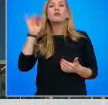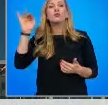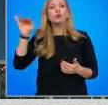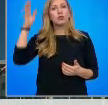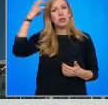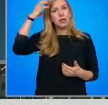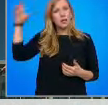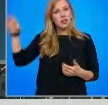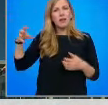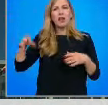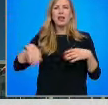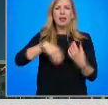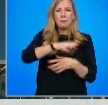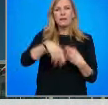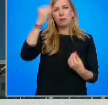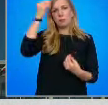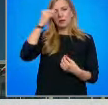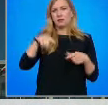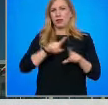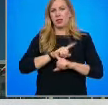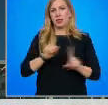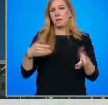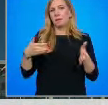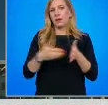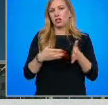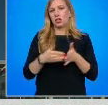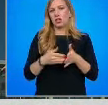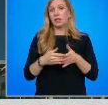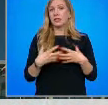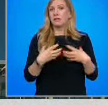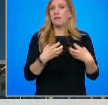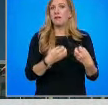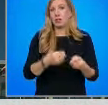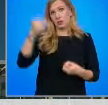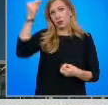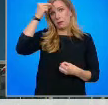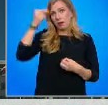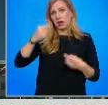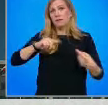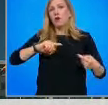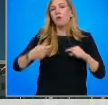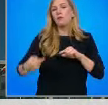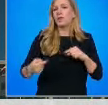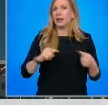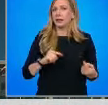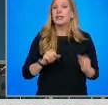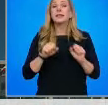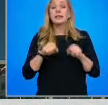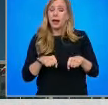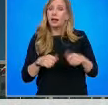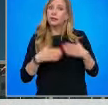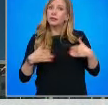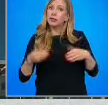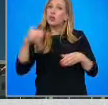в България като действителност, според мен не е причина да бъде въвлечена България в какъвто и да е конфликт. Да, ние участваме в